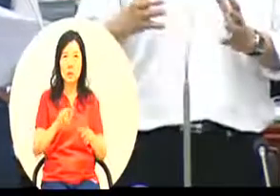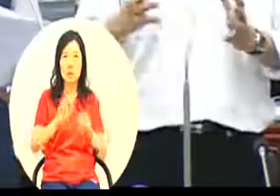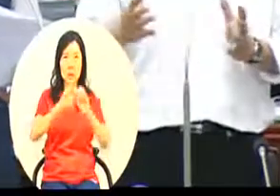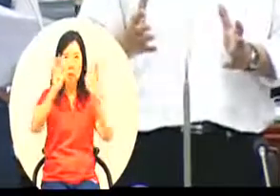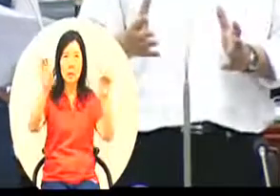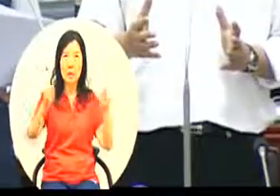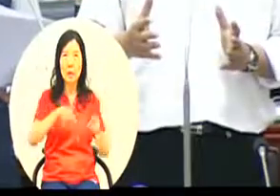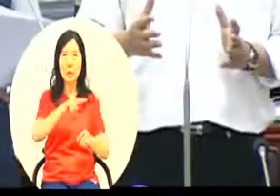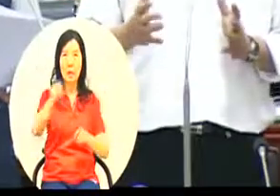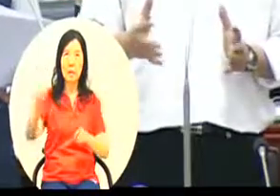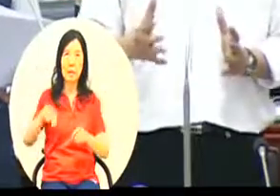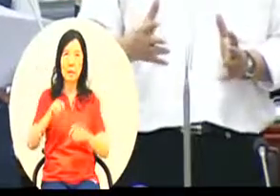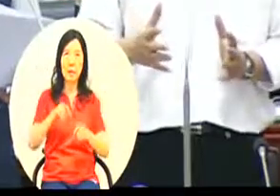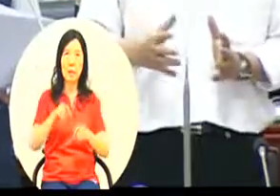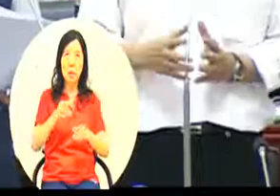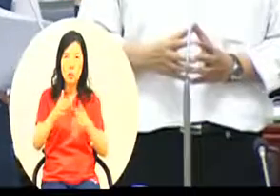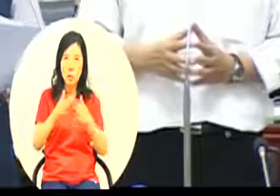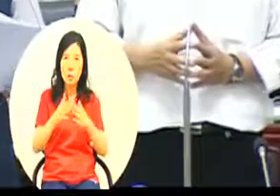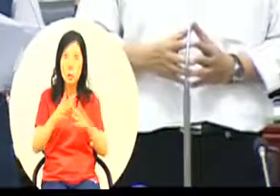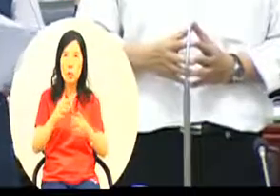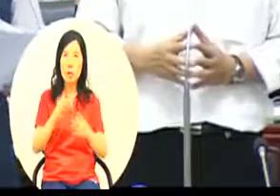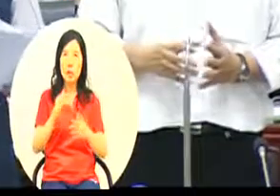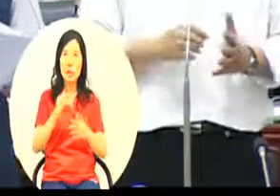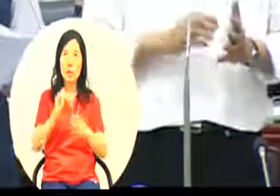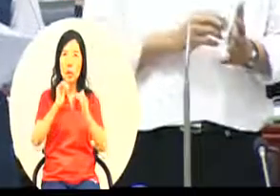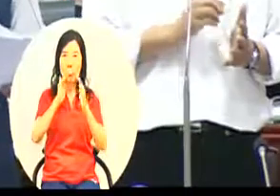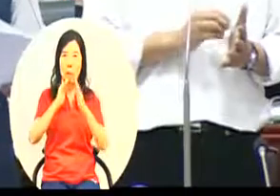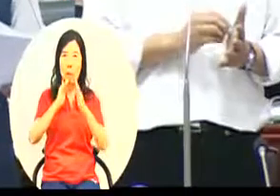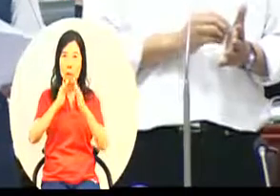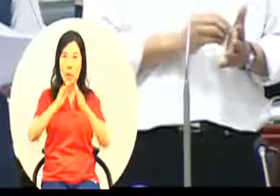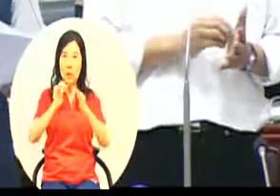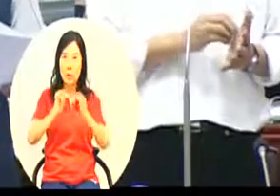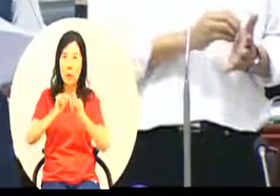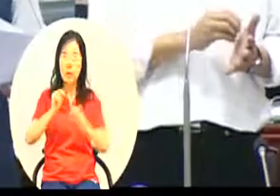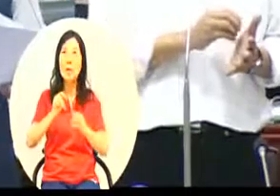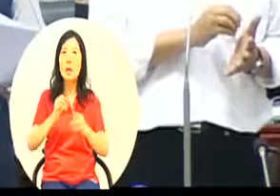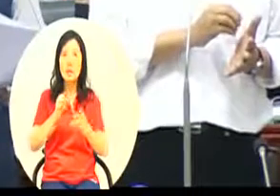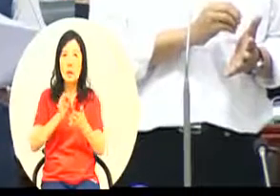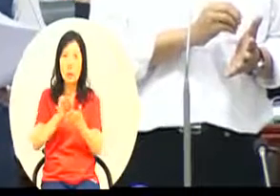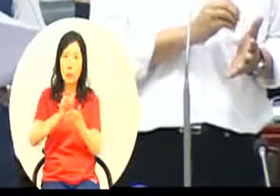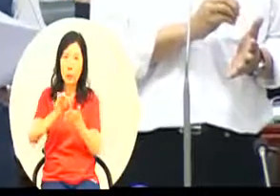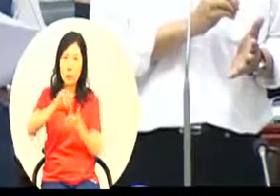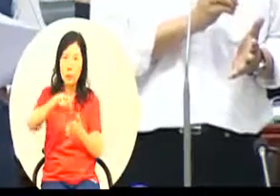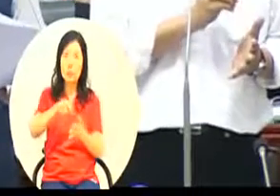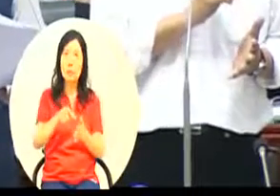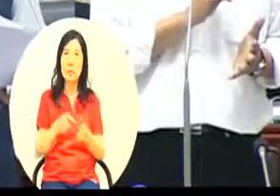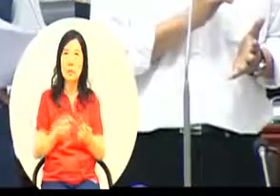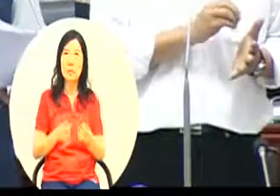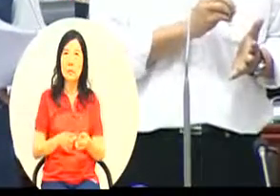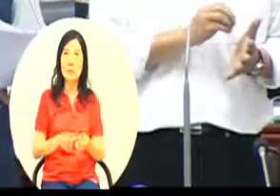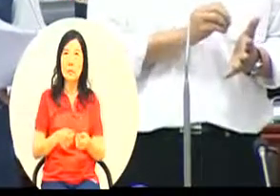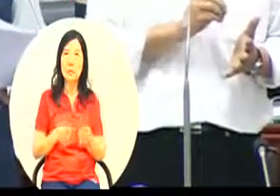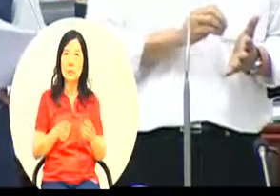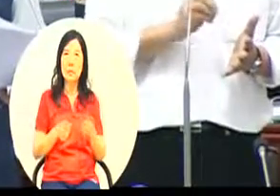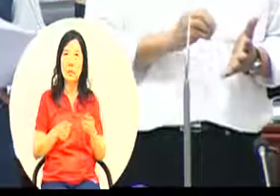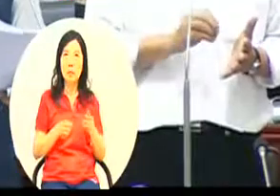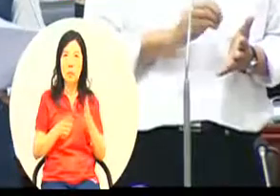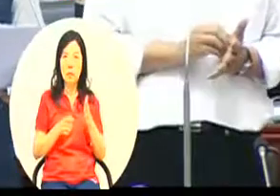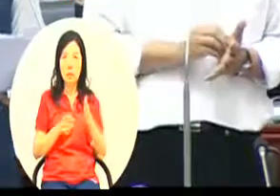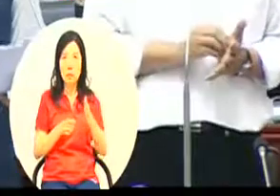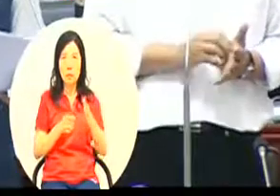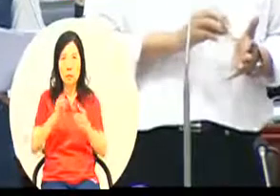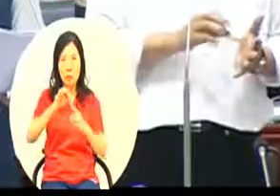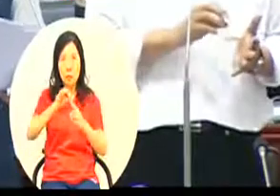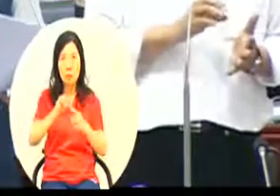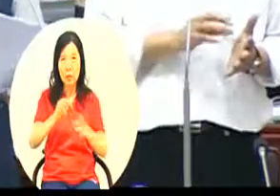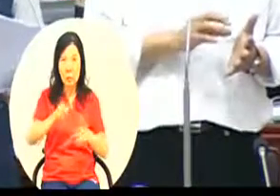们所有需要的这种市民朋友也能够多多使用我们这个 公车动态资讯系统的